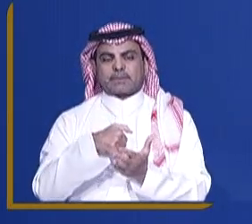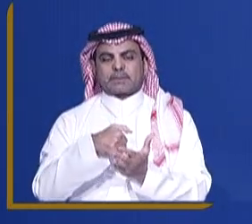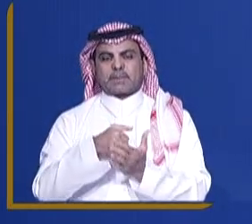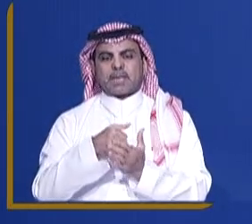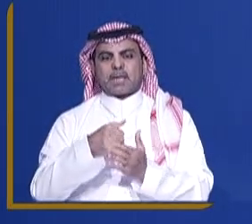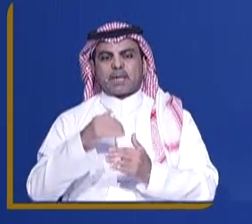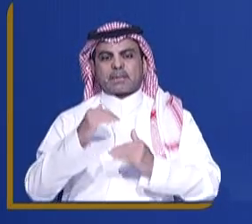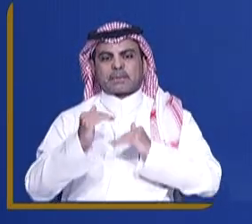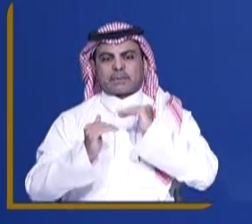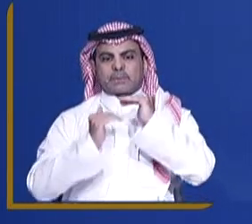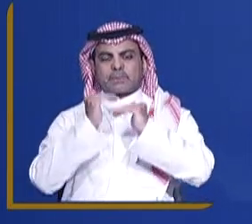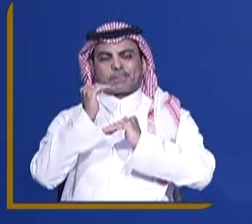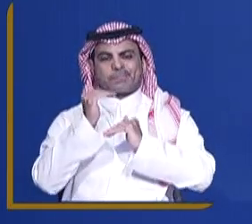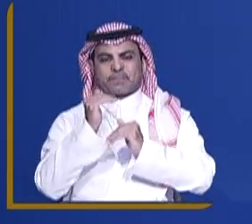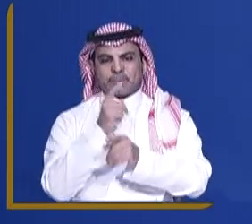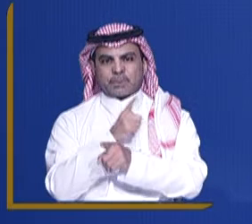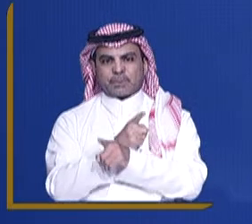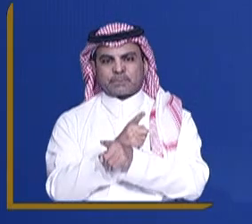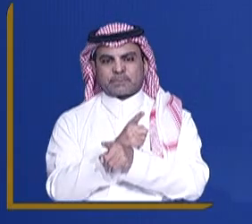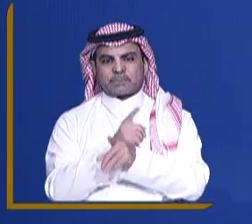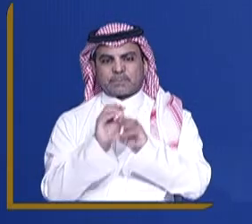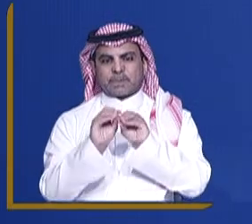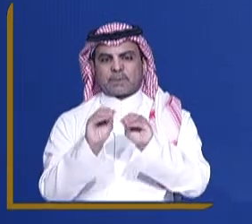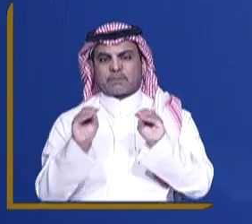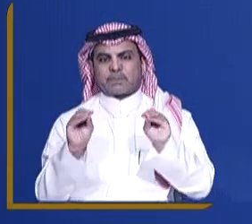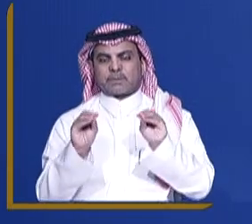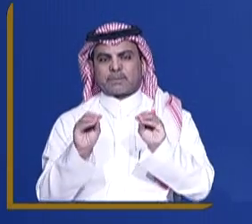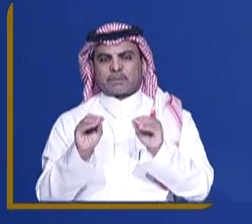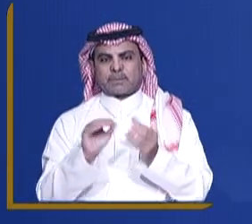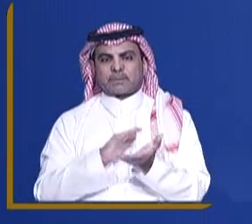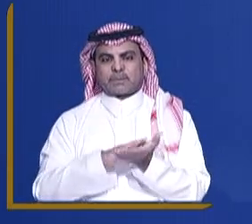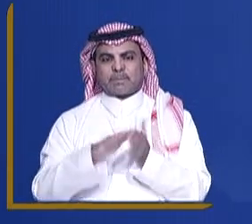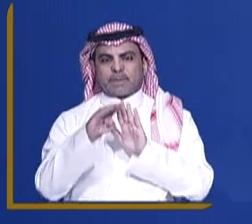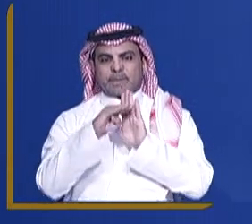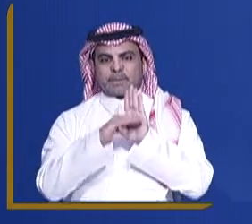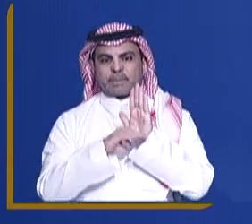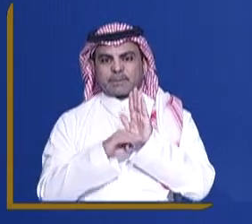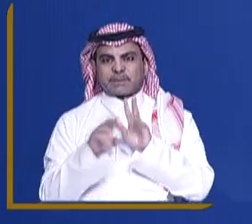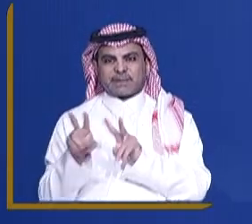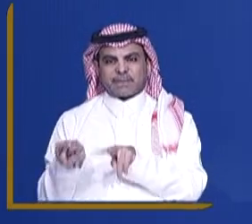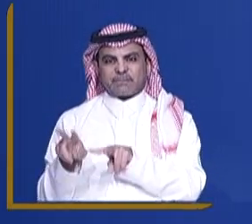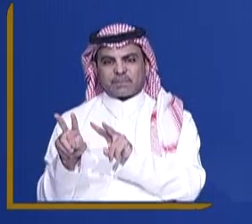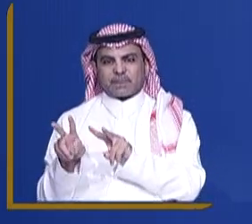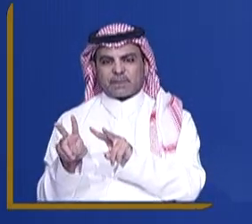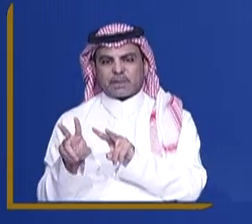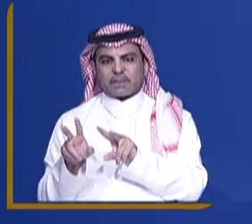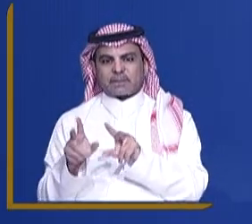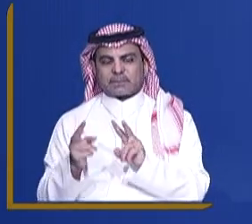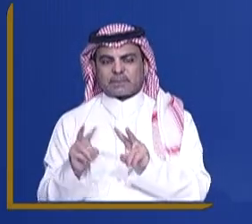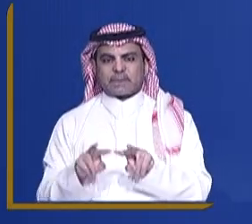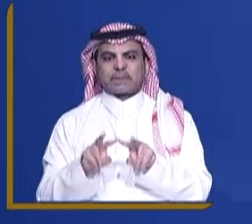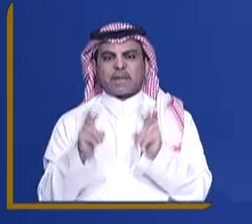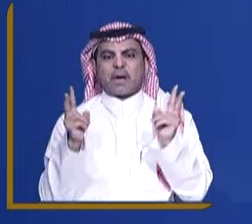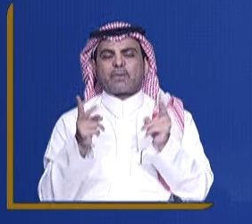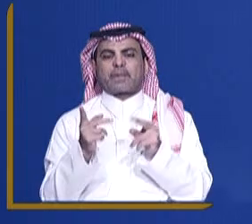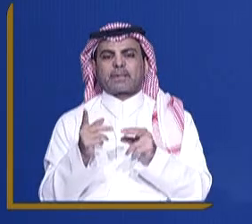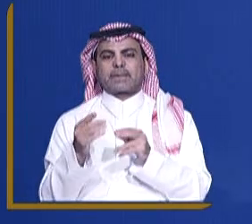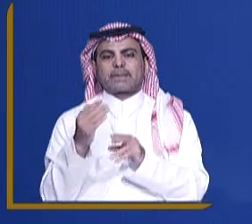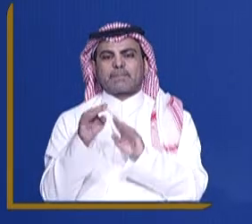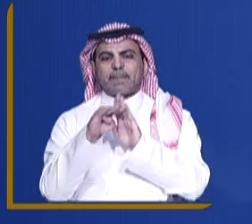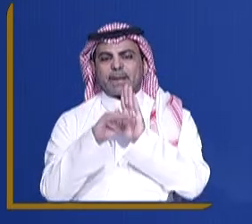المعلمين، وحيكون فيه برامج تطويرية للمعلمين، ليس البرامج التقليدية يعني بشكل دورات،